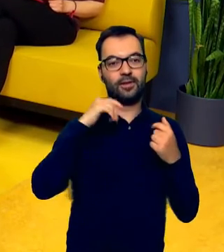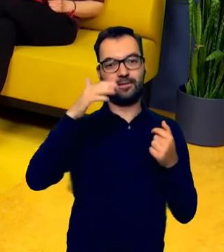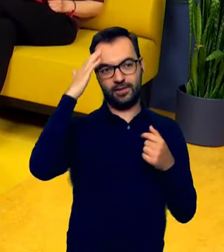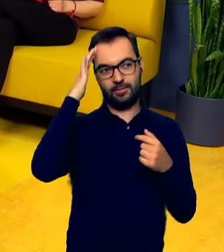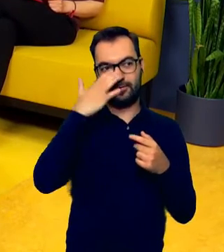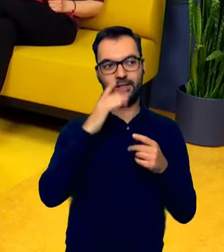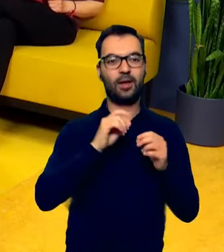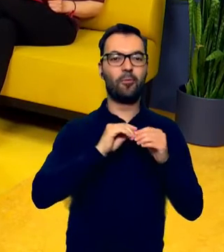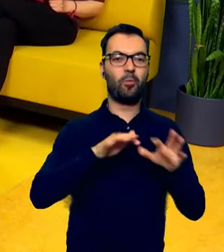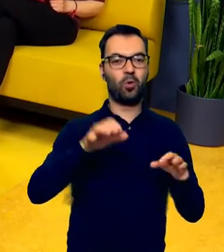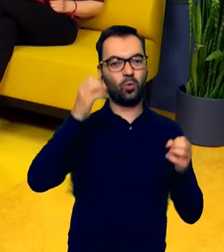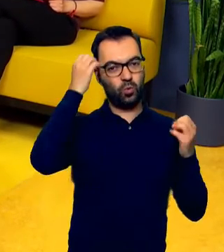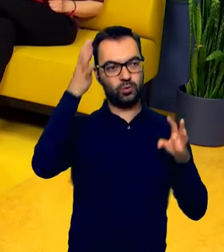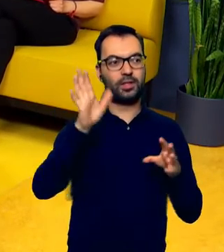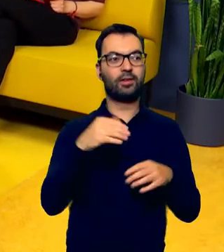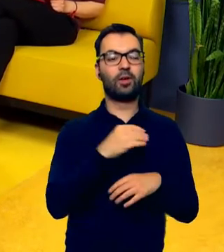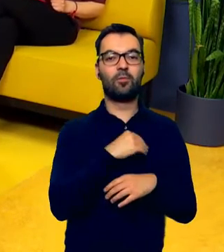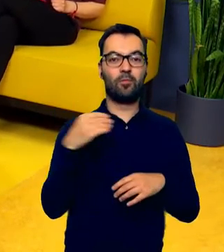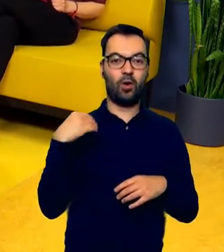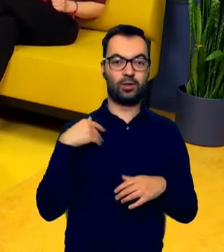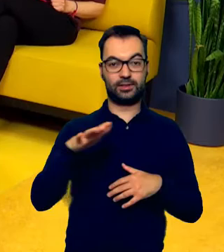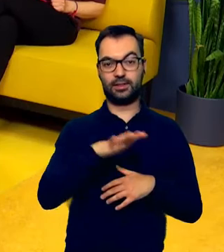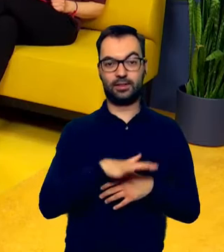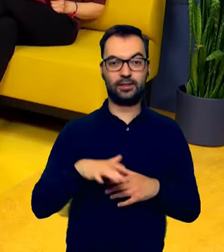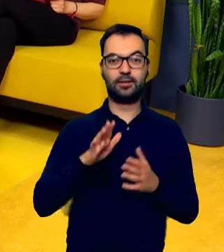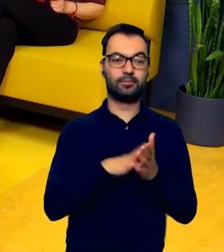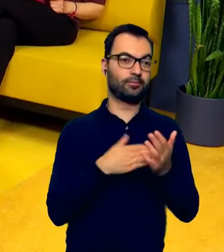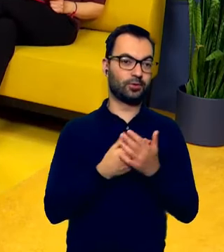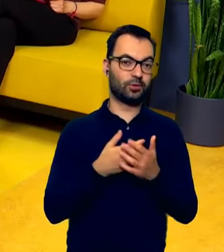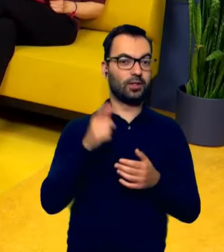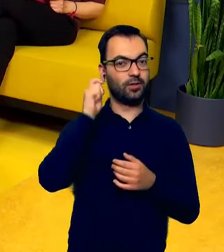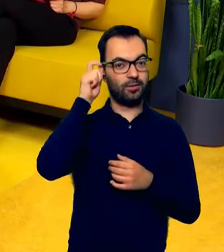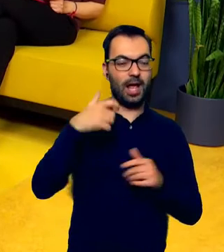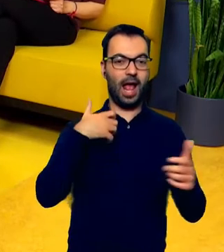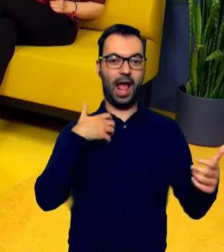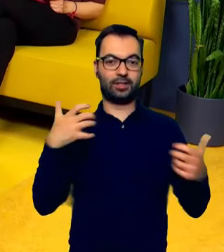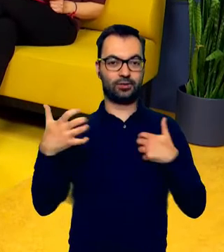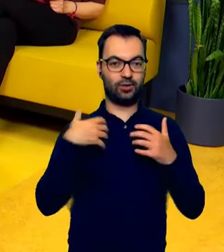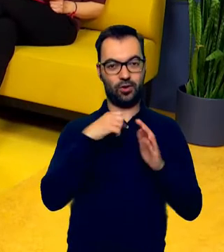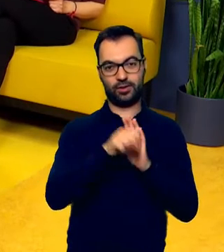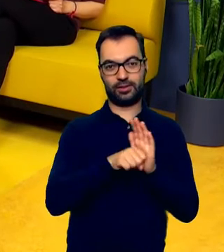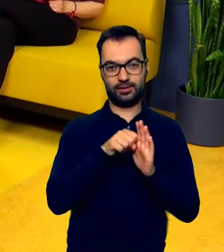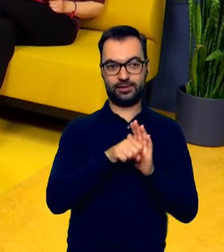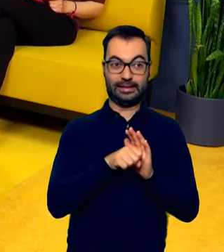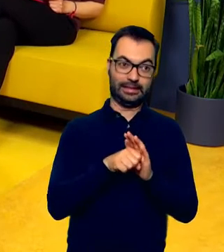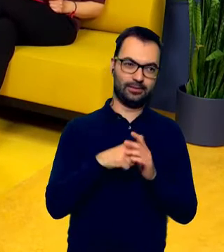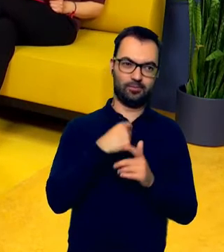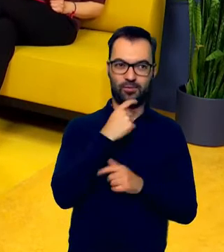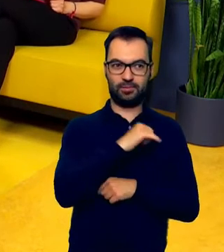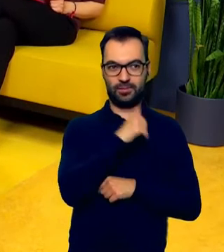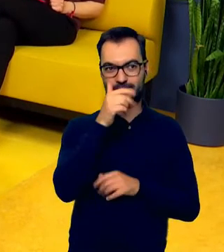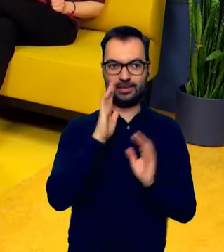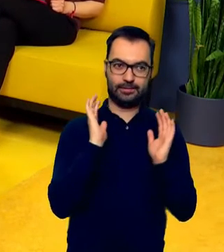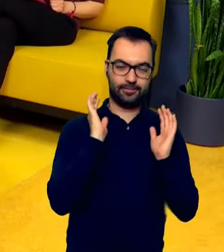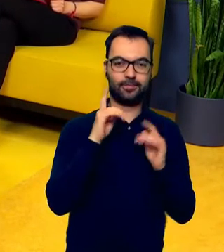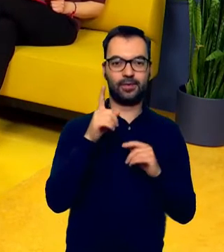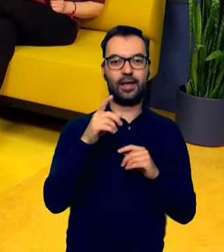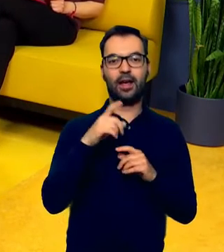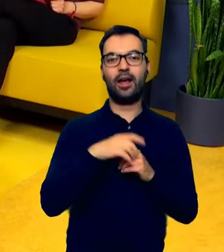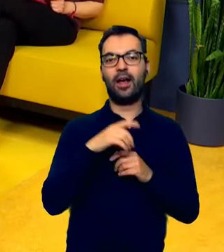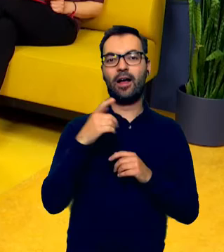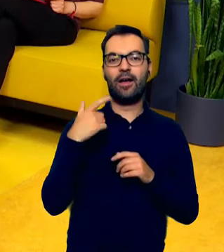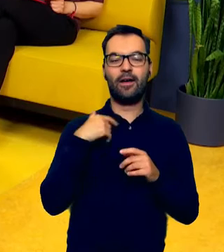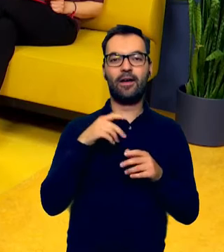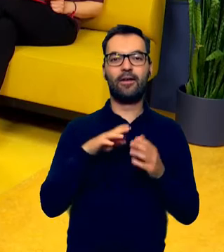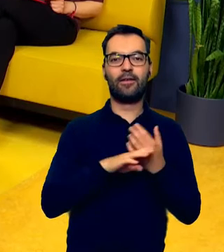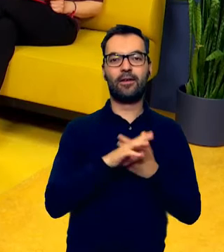świetnie w popkulturze. Nawet w naszym polskim kraju przykład aktorki, no nie wiem, czy zmieniaj nazwiska, która w Wiedźminie,